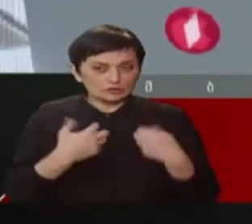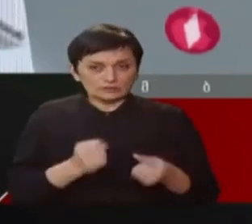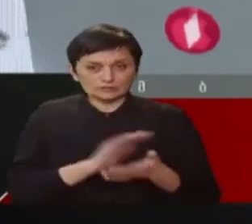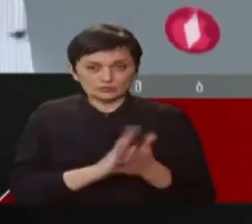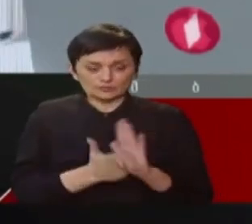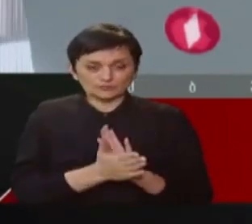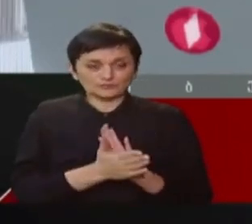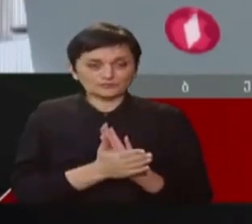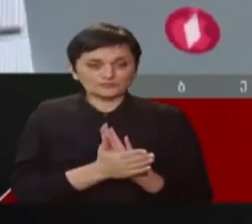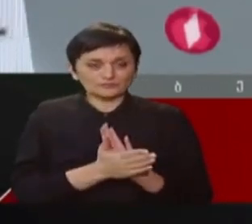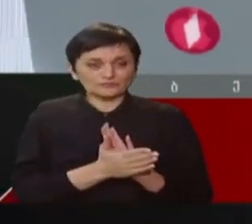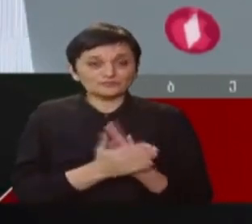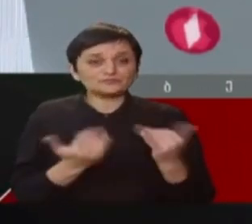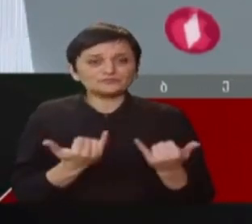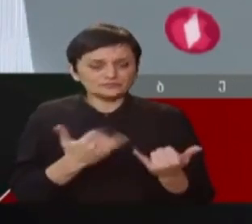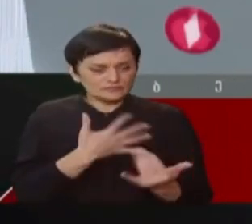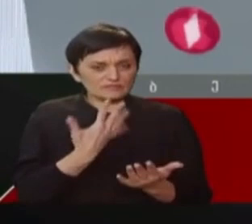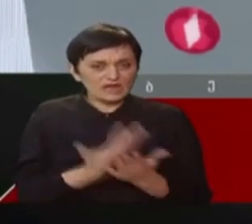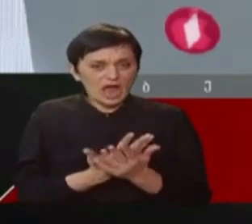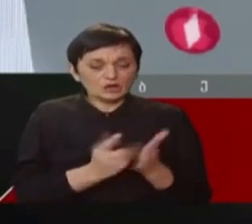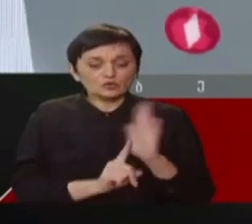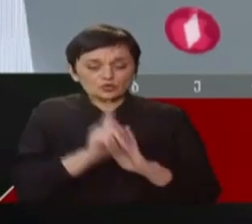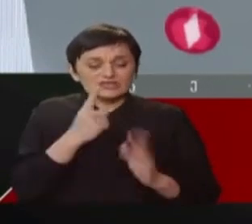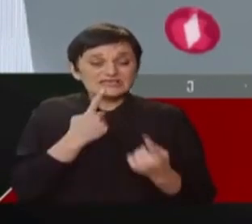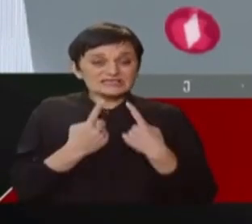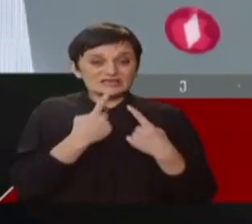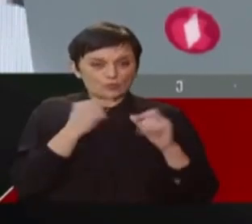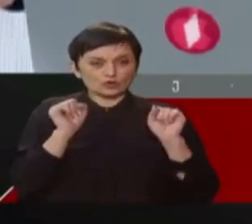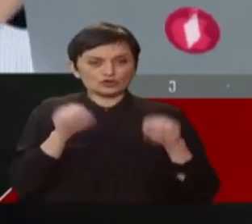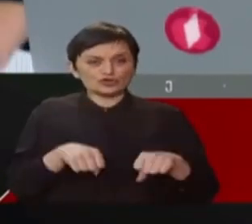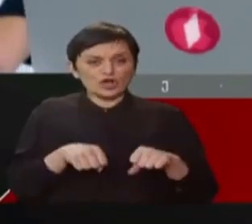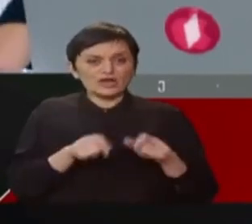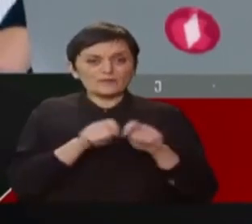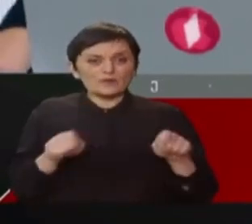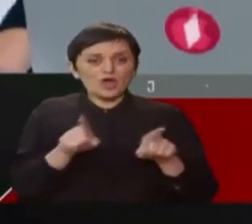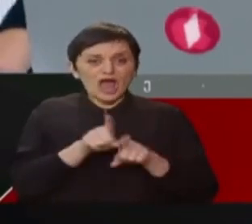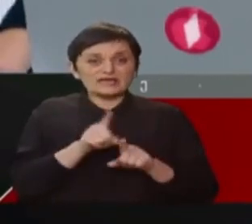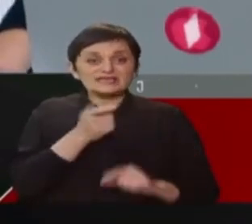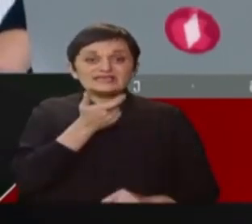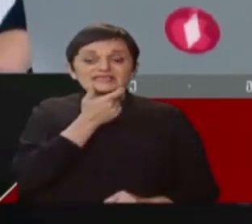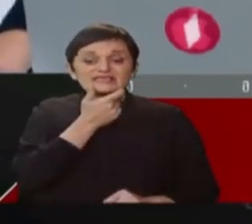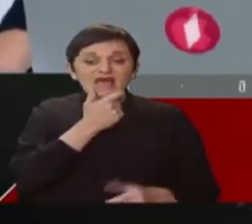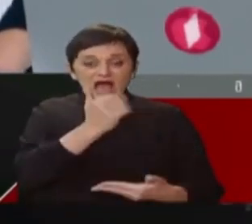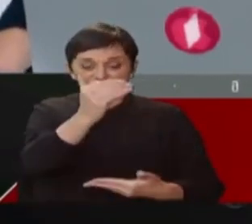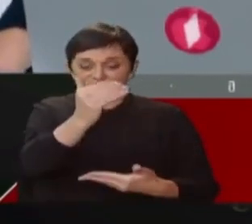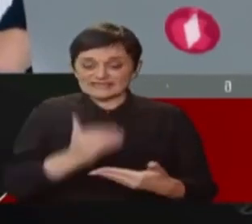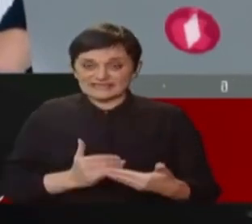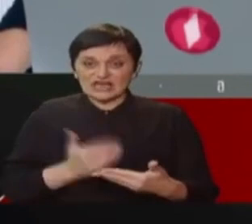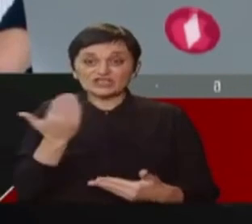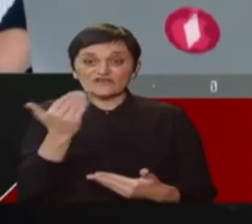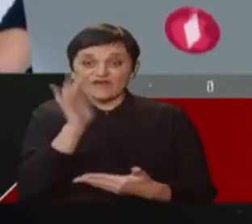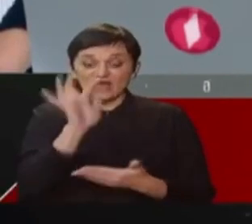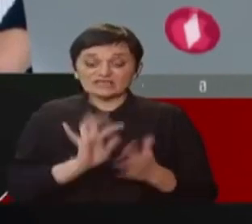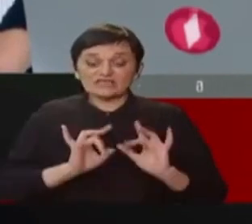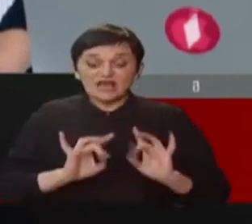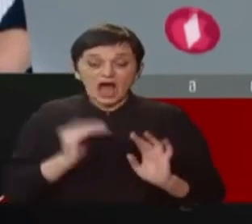მდგომარეობა. დღეს აქტიურად დაიწყო საუბარი იმაზეც, რომ შესაძლოა შეიქმნას ეგრეთ წოდებული სააკაშვილის სია. თქვენი განცხადებების